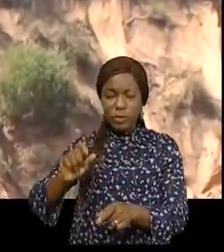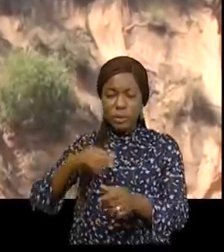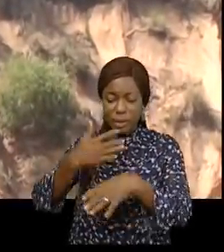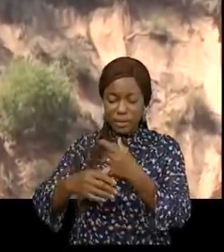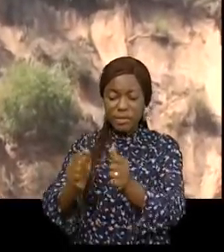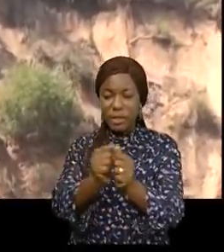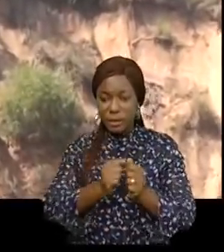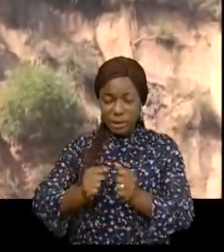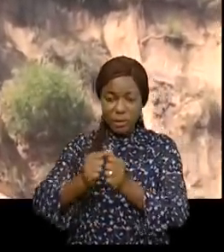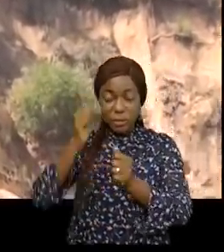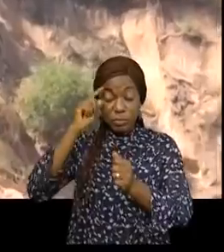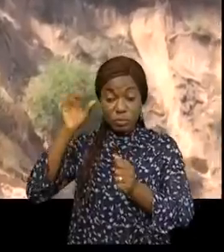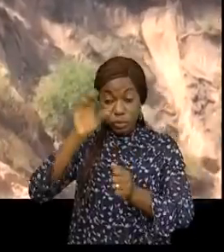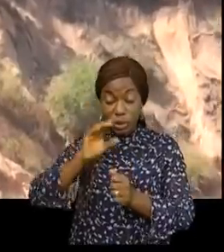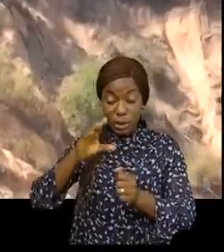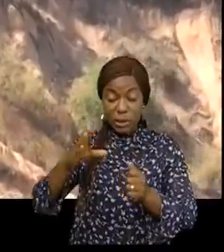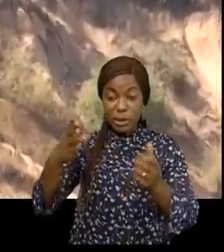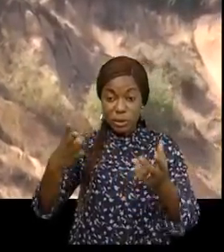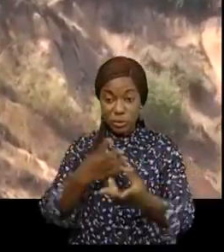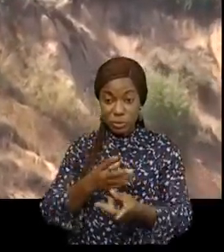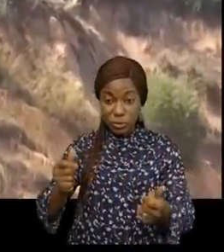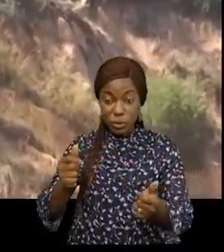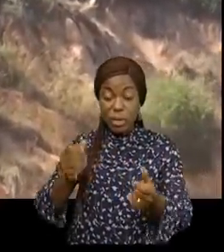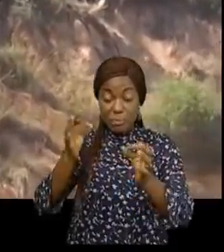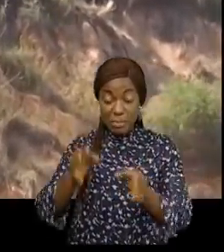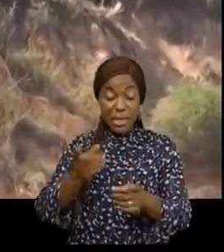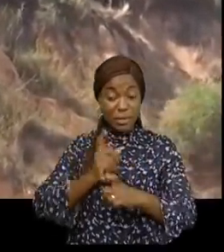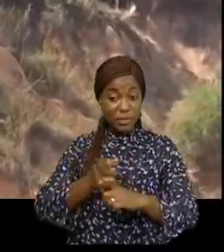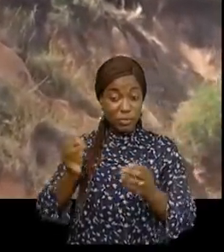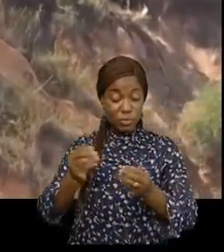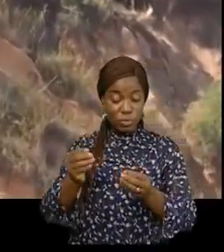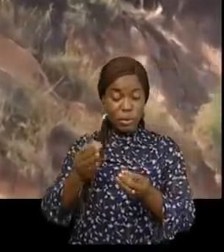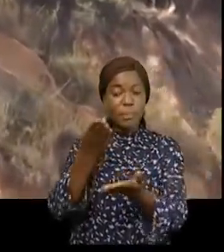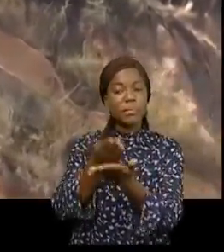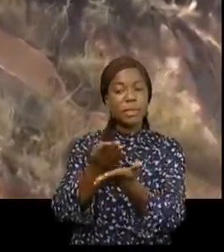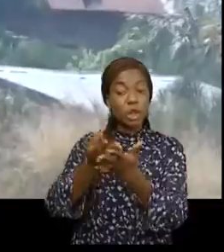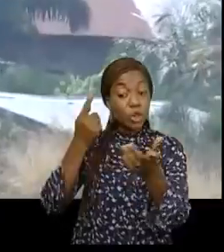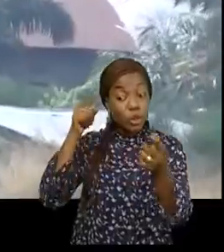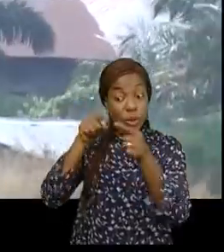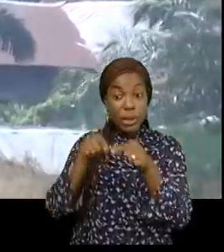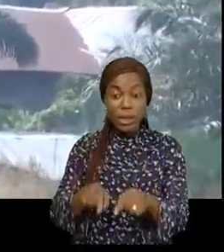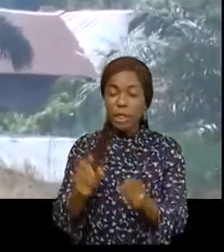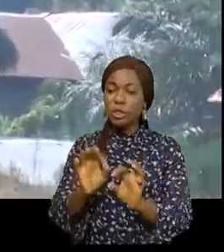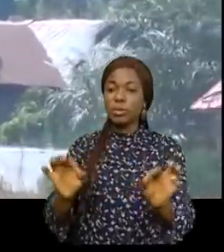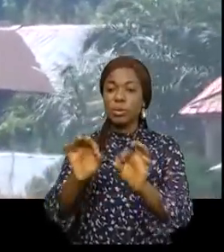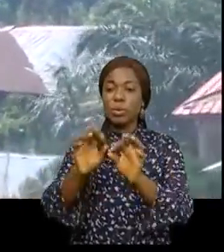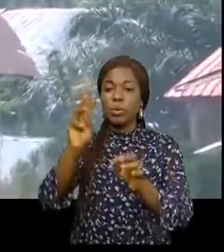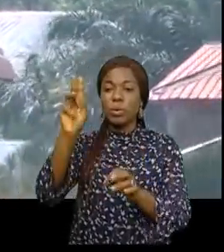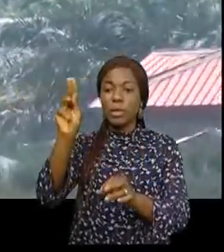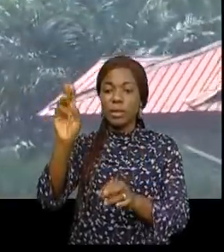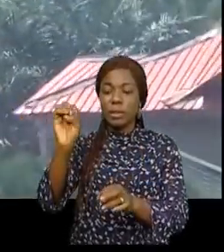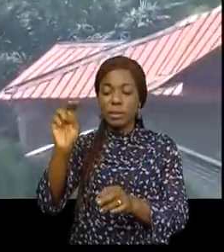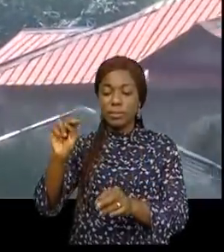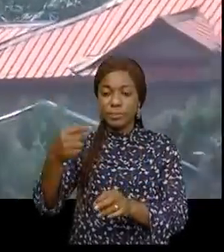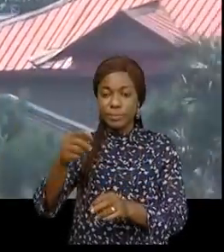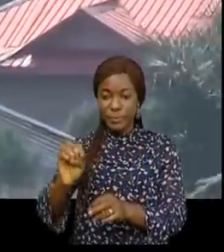au moment où aucune ligne budgétaire ne leur est accessible. La population demande à l'Office des voiries et drainages qui intervient essentiellement pour les cas d'érosion